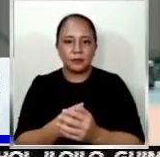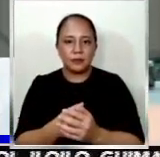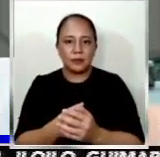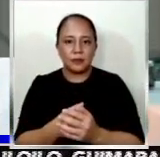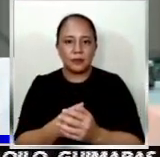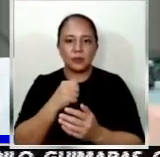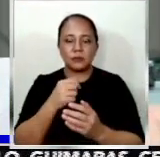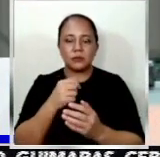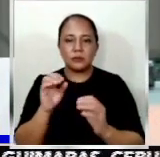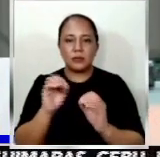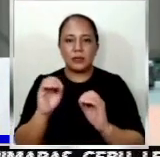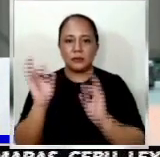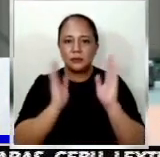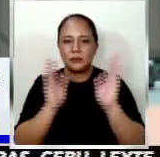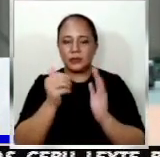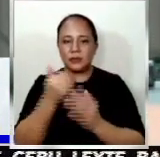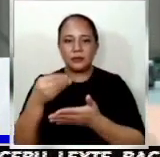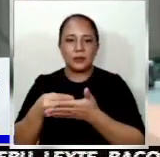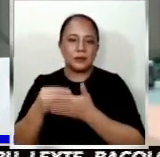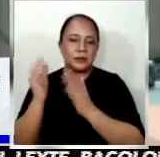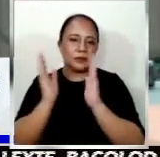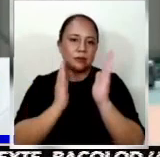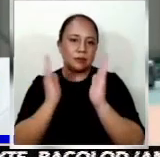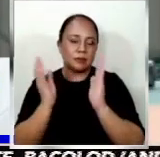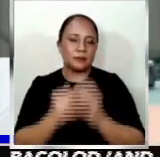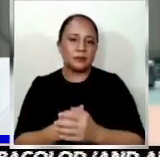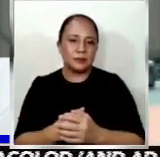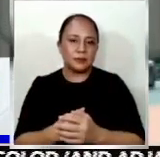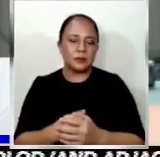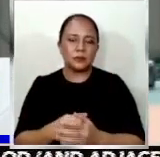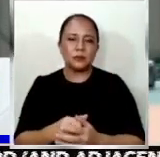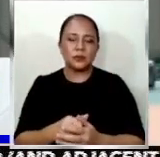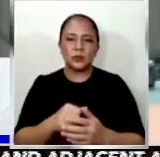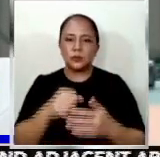naservisyuhan ng ibang financial service providers. Lahat po ng aming